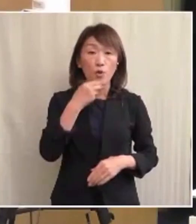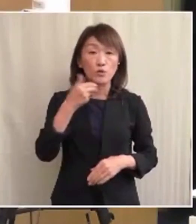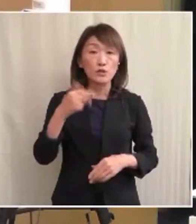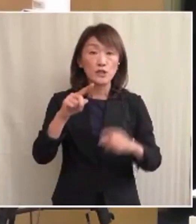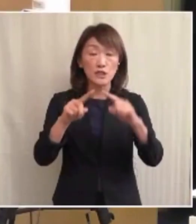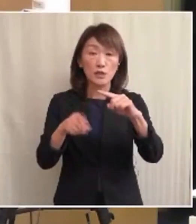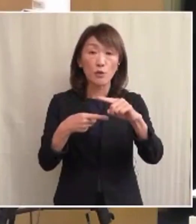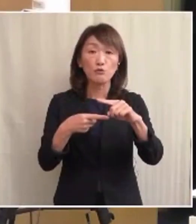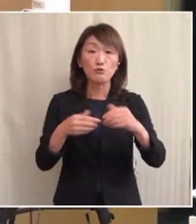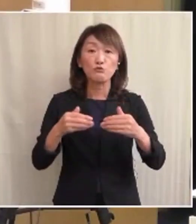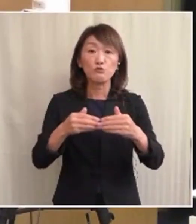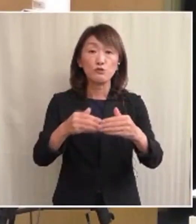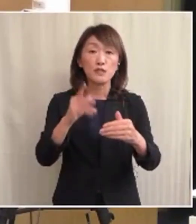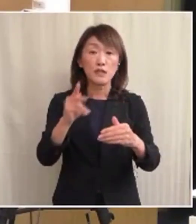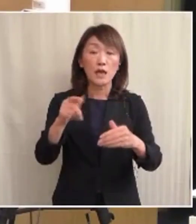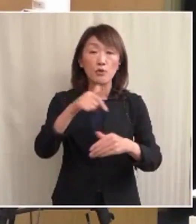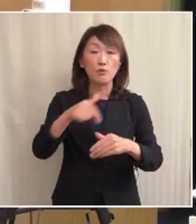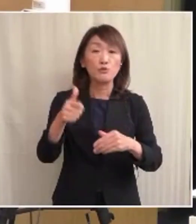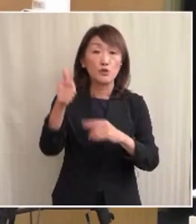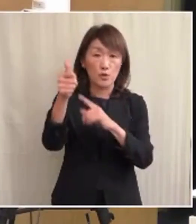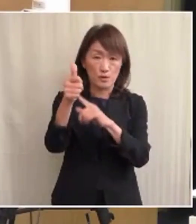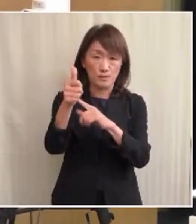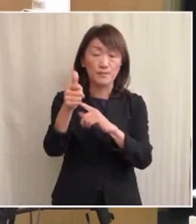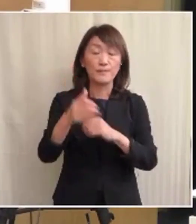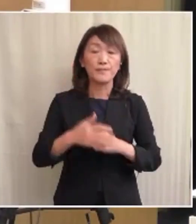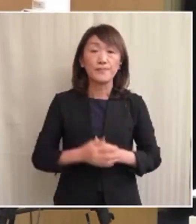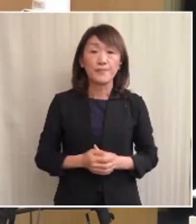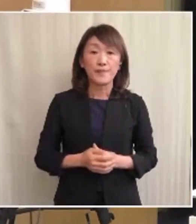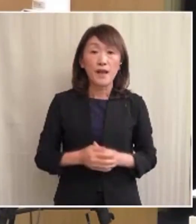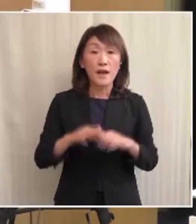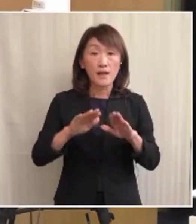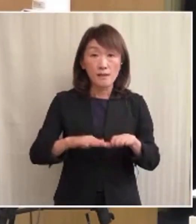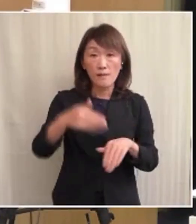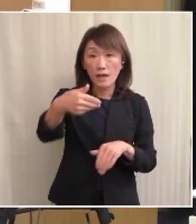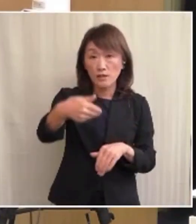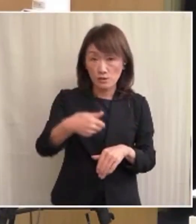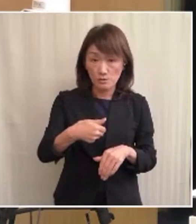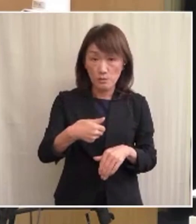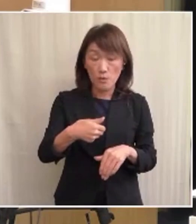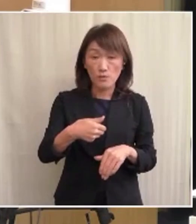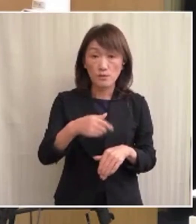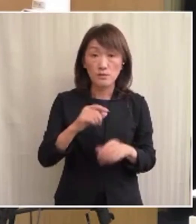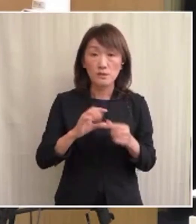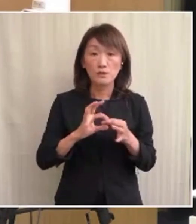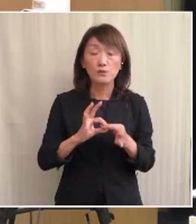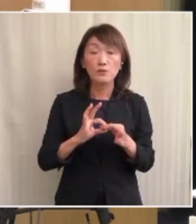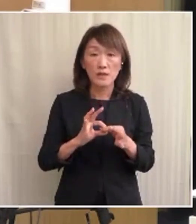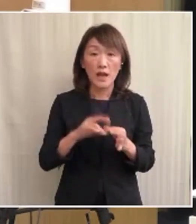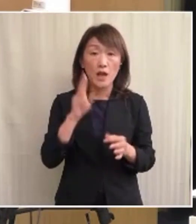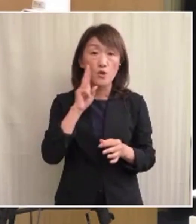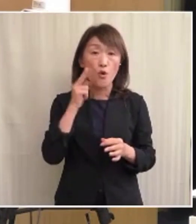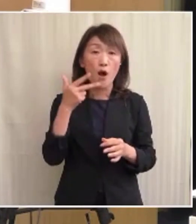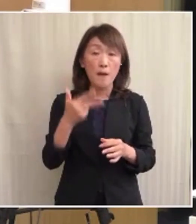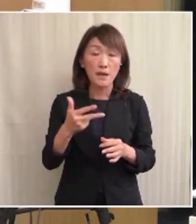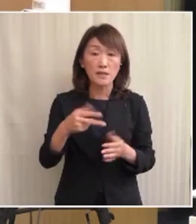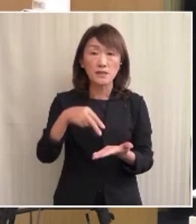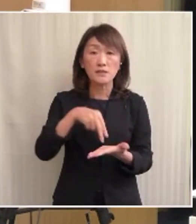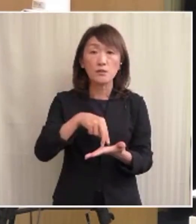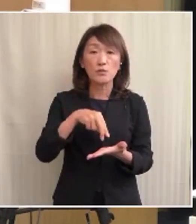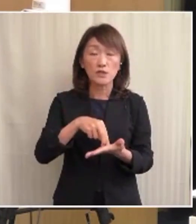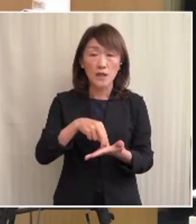健康福祉局健康推進担当部長の問田でございます。ただいまのご質問でございますが、横浜市として広く